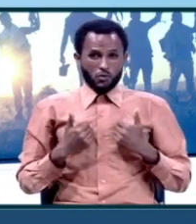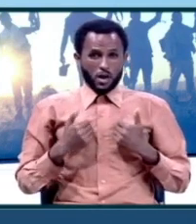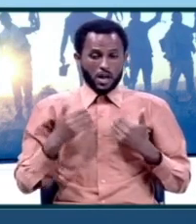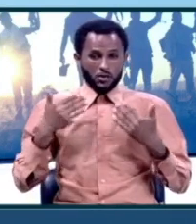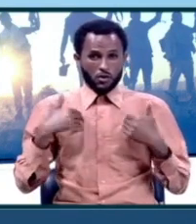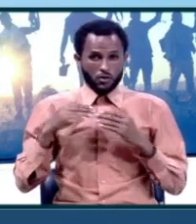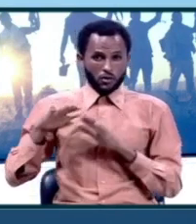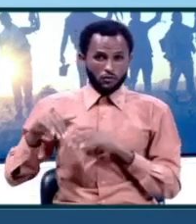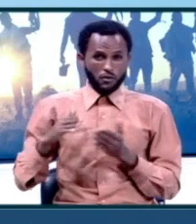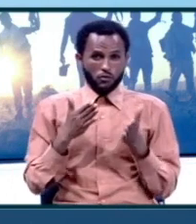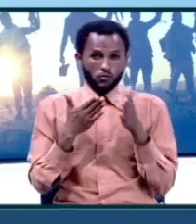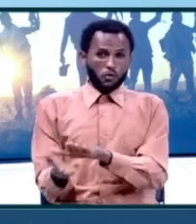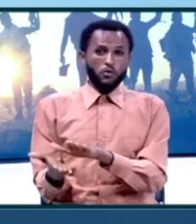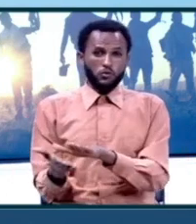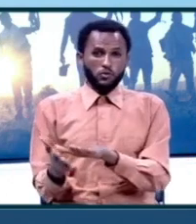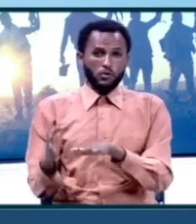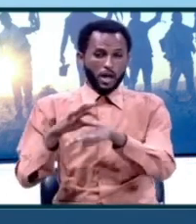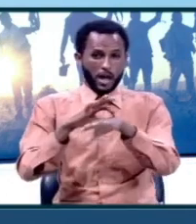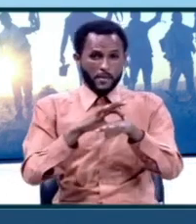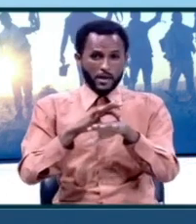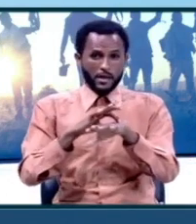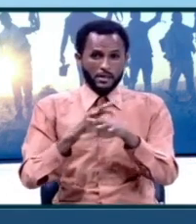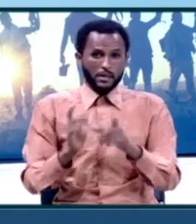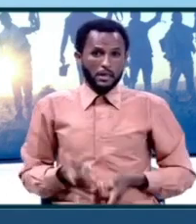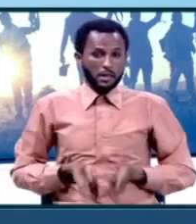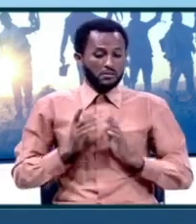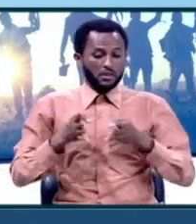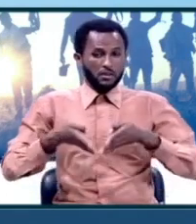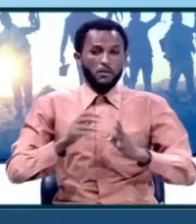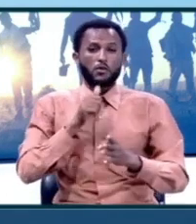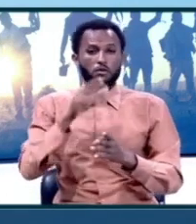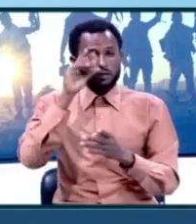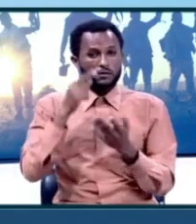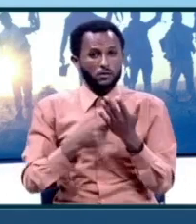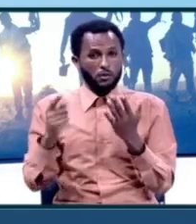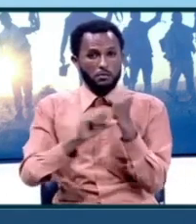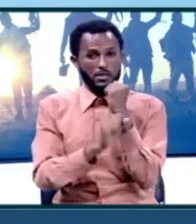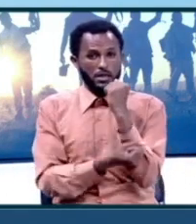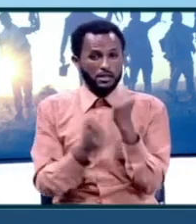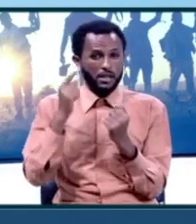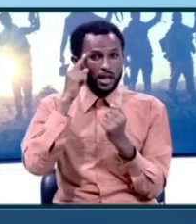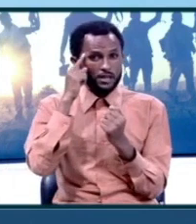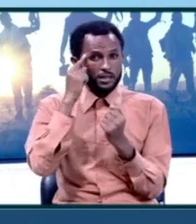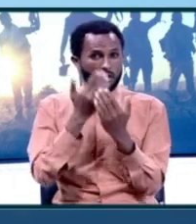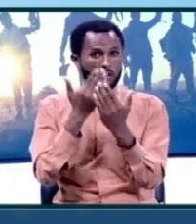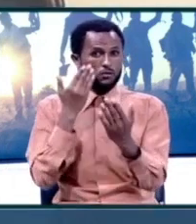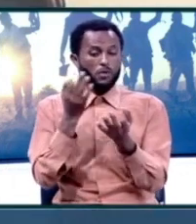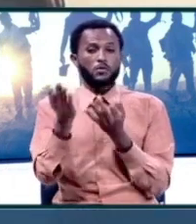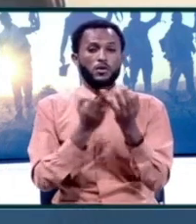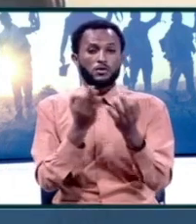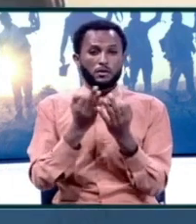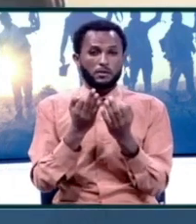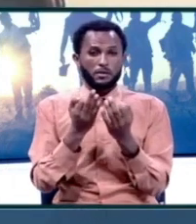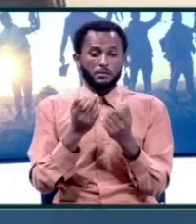ብሂወት እውን ኣብ መሬት ክነብር ዘይፈቅዱ ሰባት ምዃኖም እዮም እዚ መሰረተ ሓሳብ እውን ቀዲሙ ተናገሮም ወእዮም